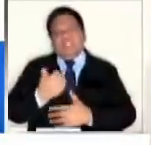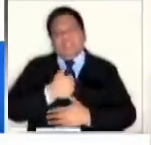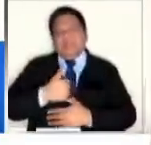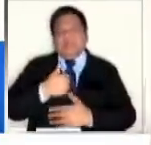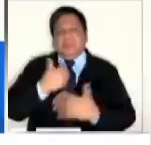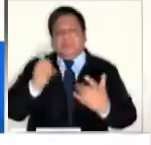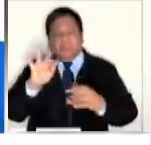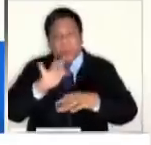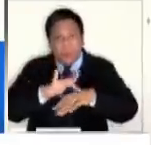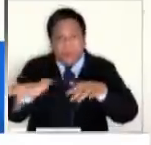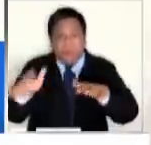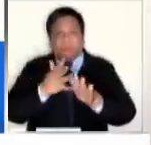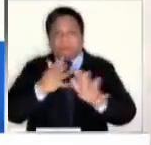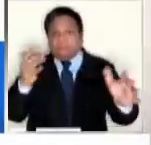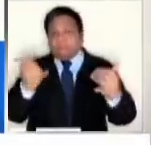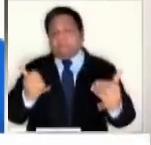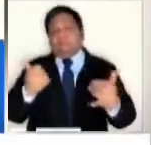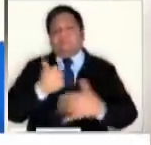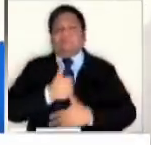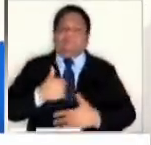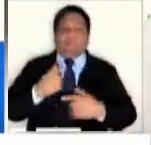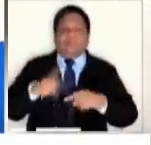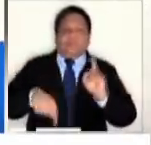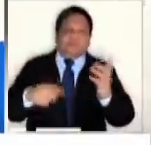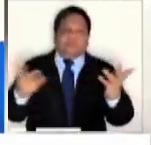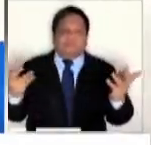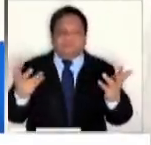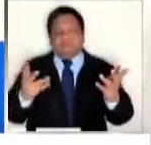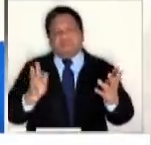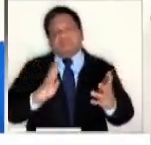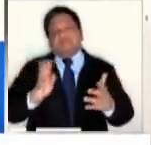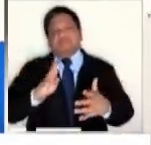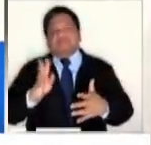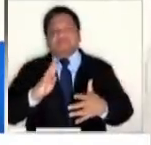pila ngayon. Okay lang.